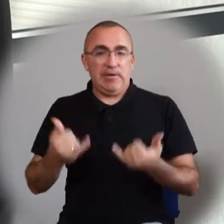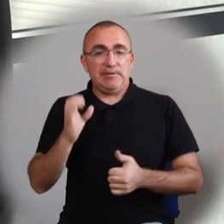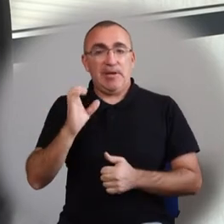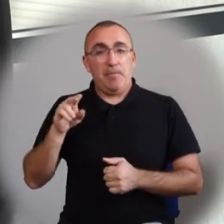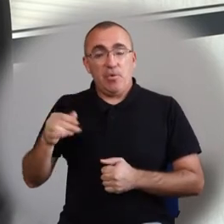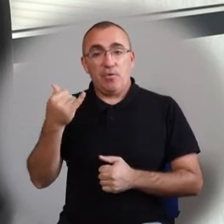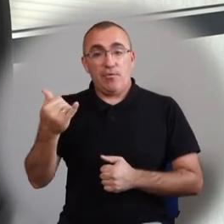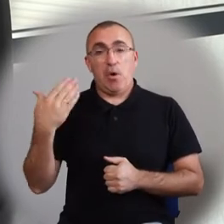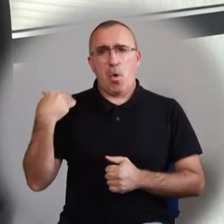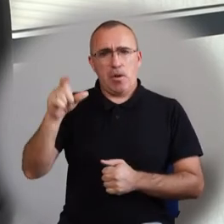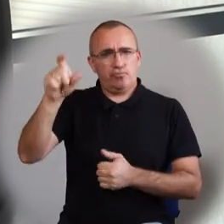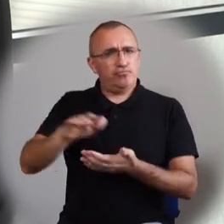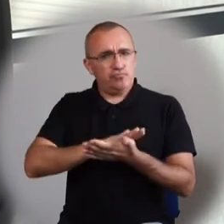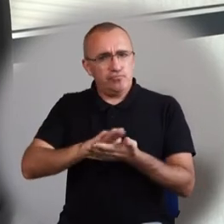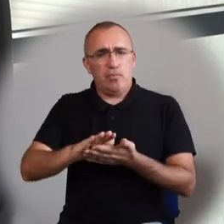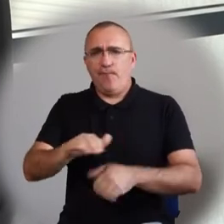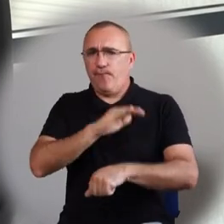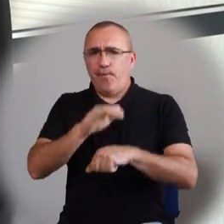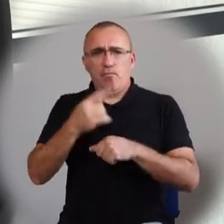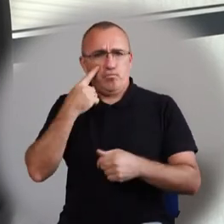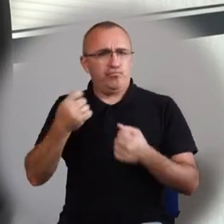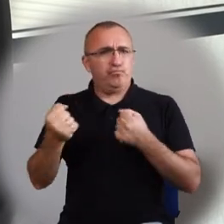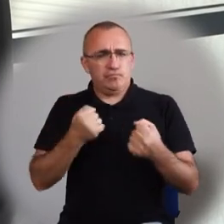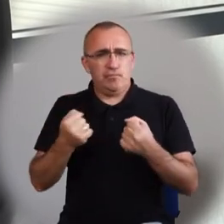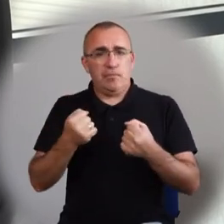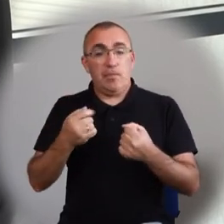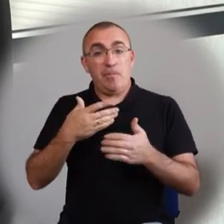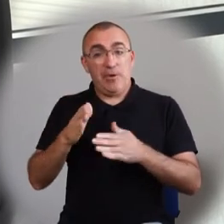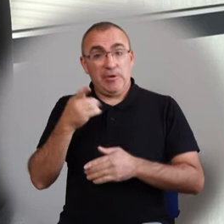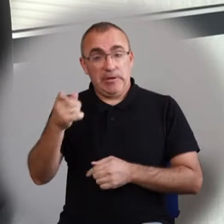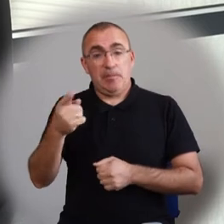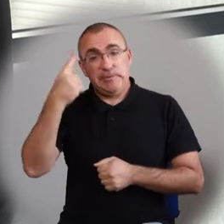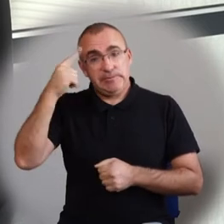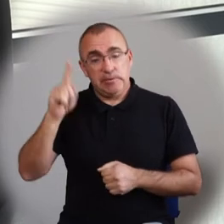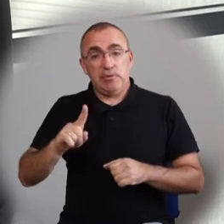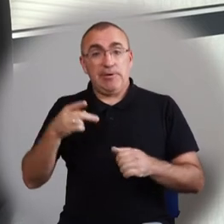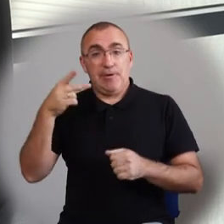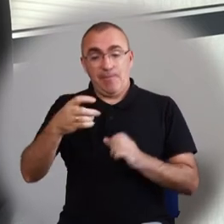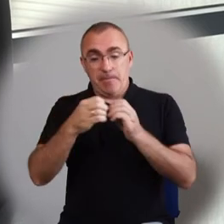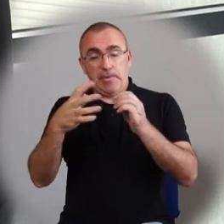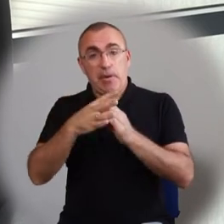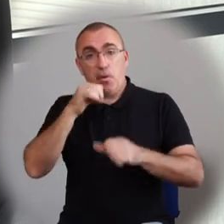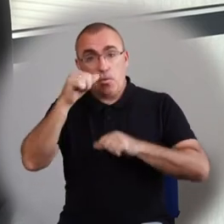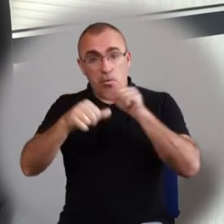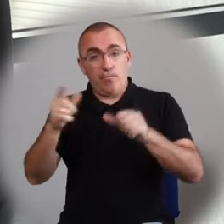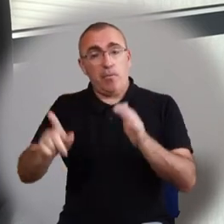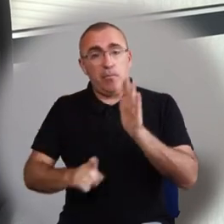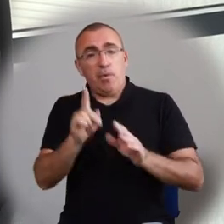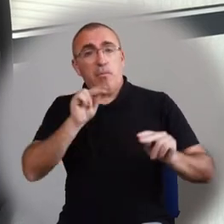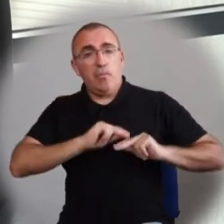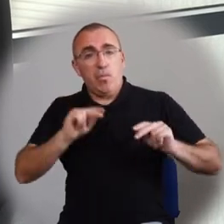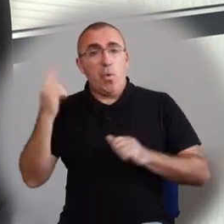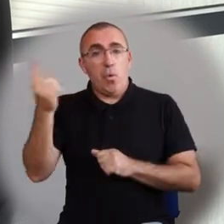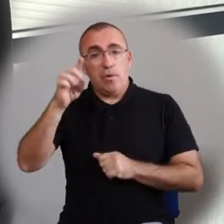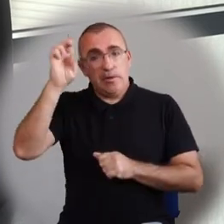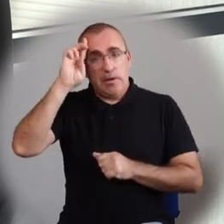ви олександрієць. Це факт очевидний. Між тим, ми знаємо, що з 2015 року ви почали працювати